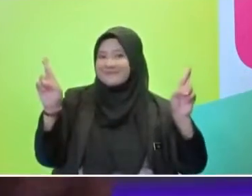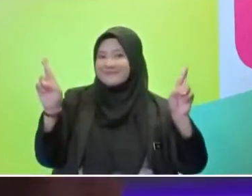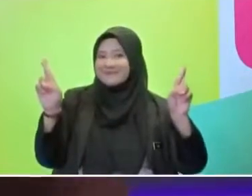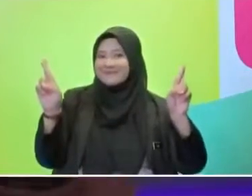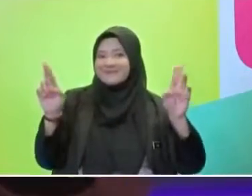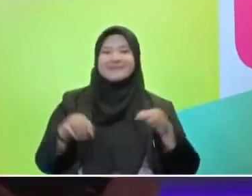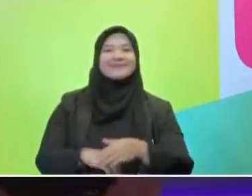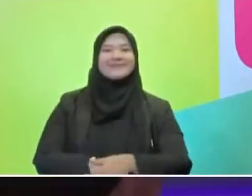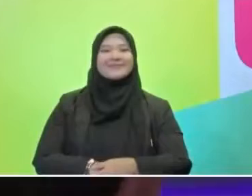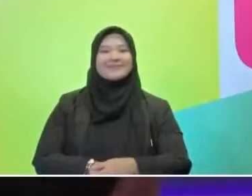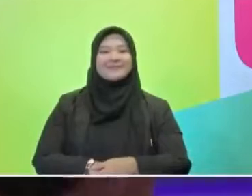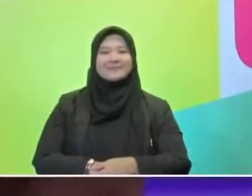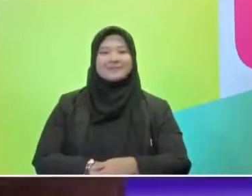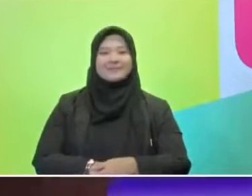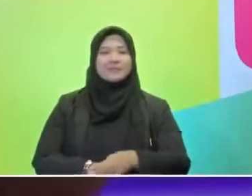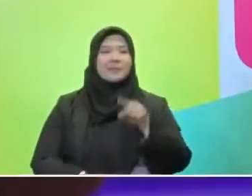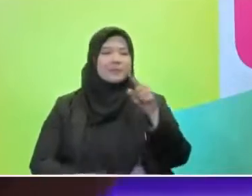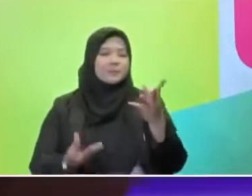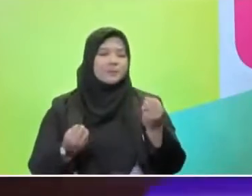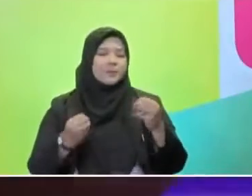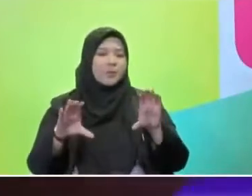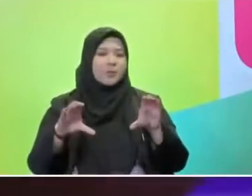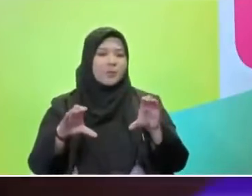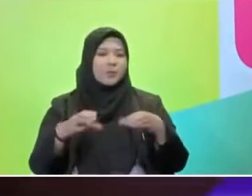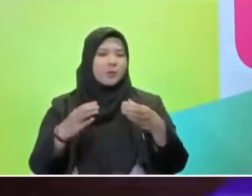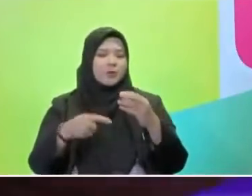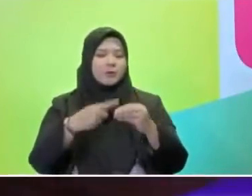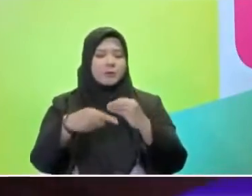nasi. Okey, dan ni juga ada